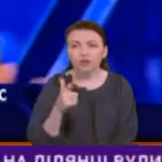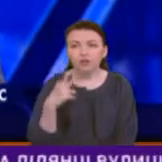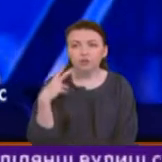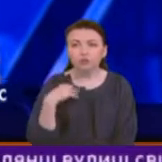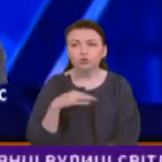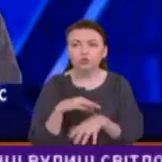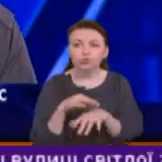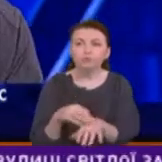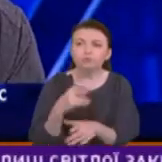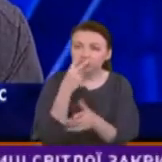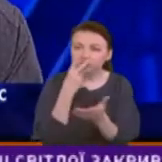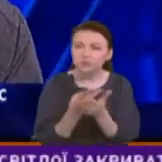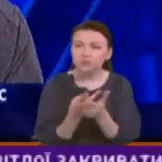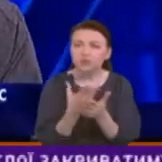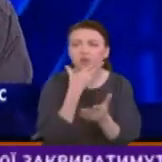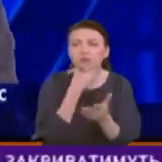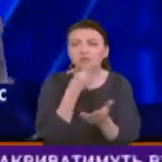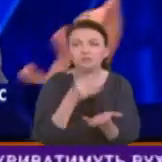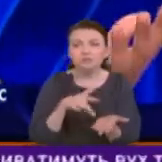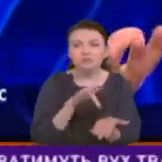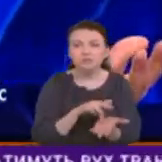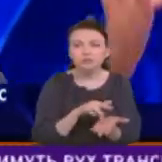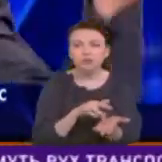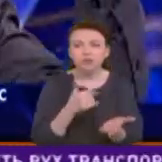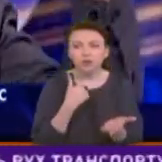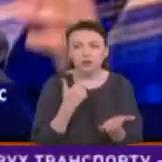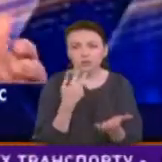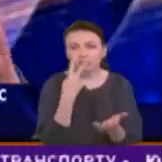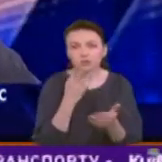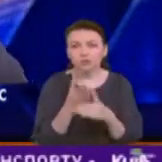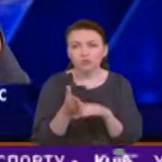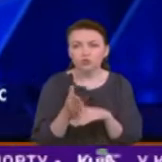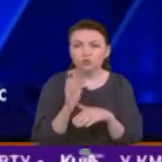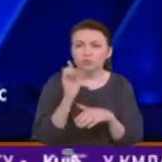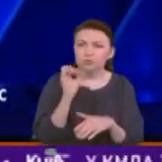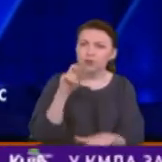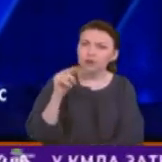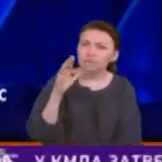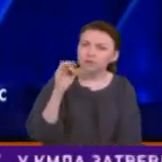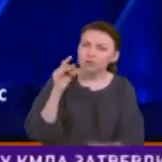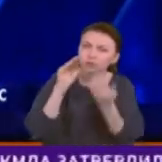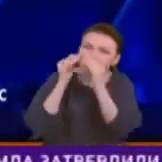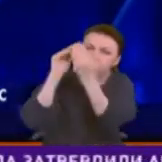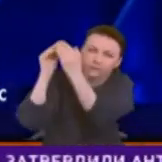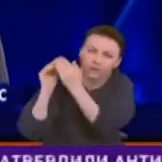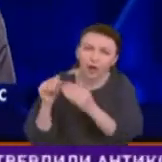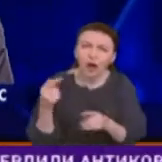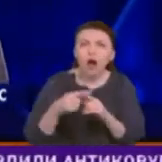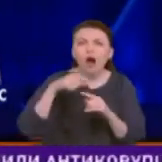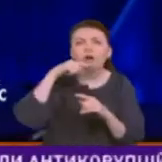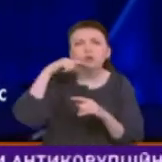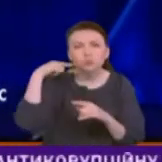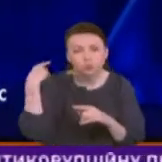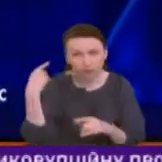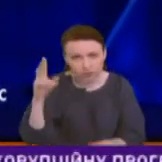подивитися красиве місто. Так от я, знаєте, заходиш на цей бельведер, дивишся, що це за скворечники там стерчуть? А, це руська церква